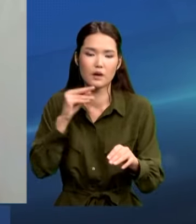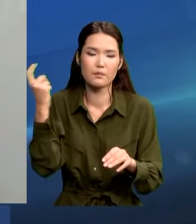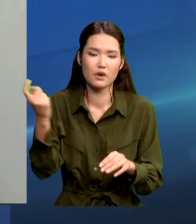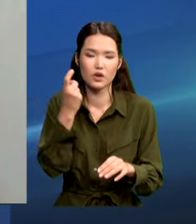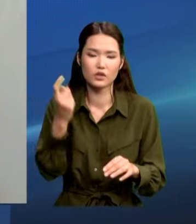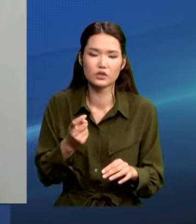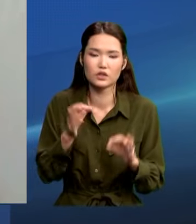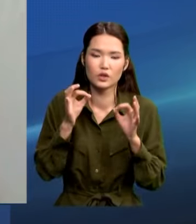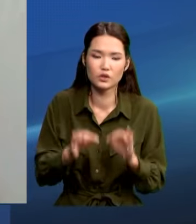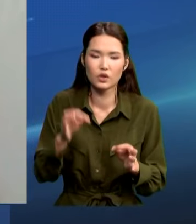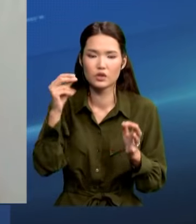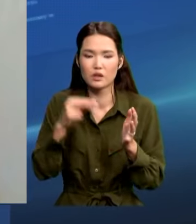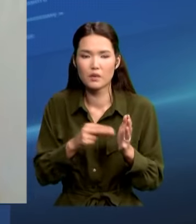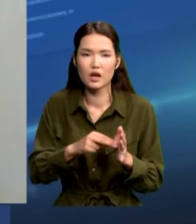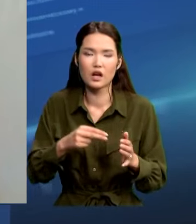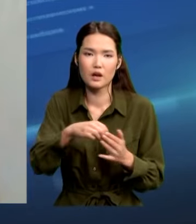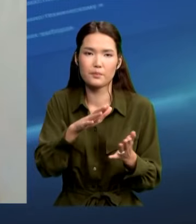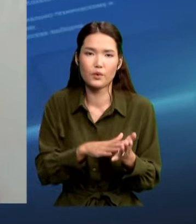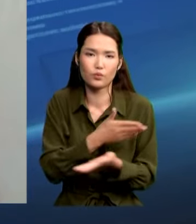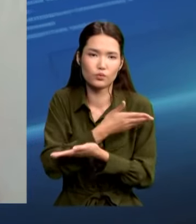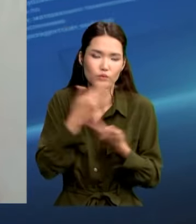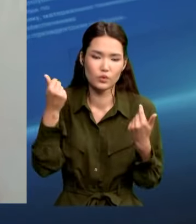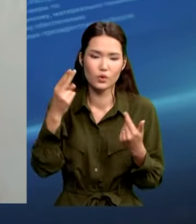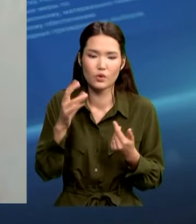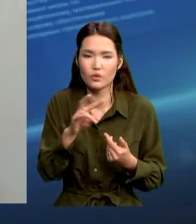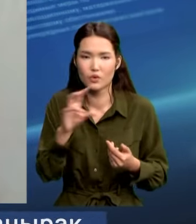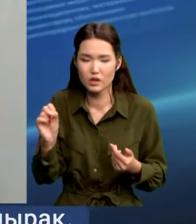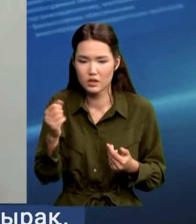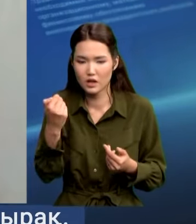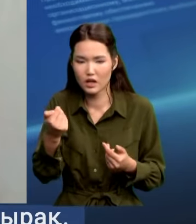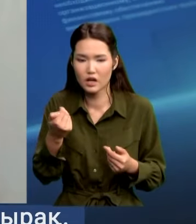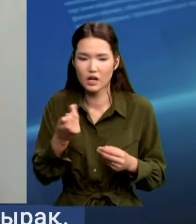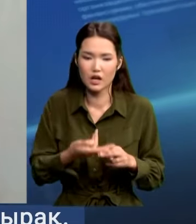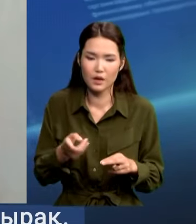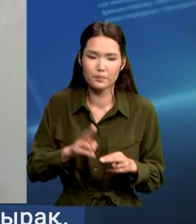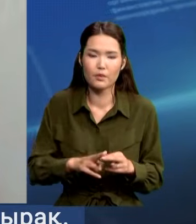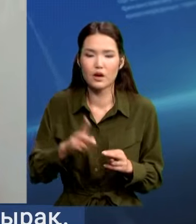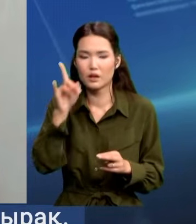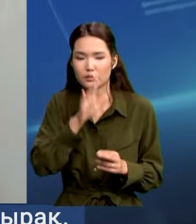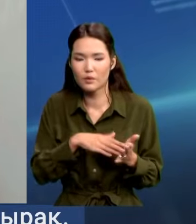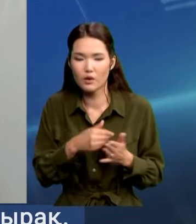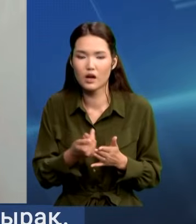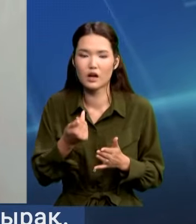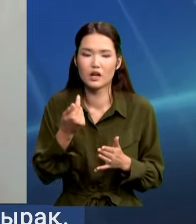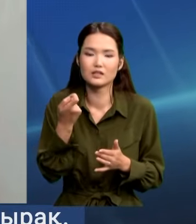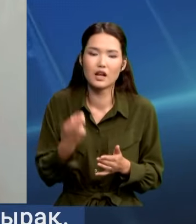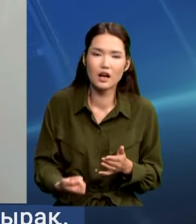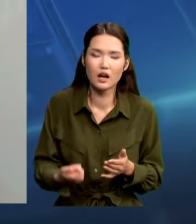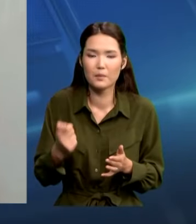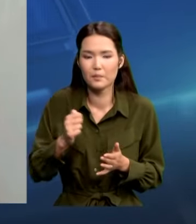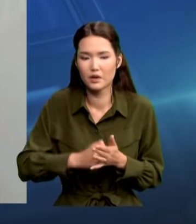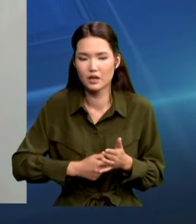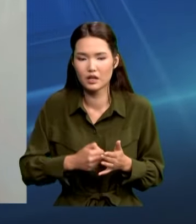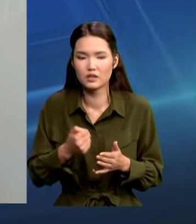нас подаются неправильные ценовые сигналы владельцам автомобилей. То есть у нас топливо стоит дешевле, чем оно должно было